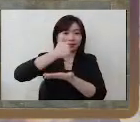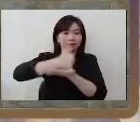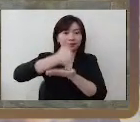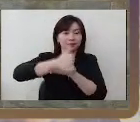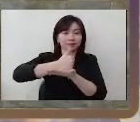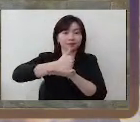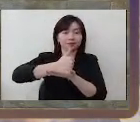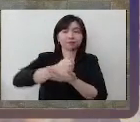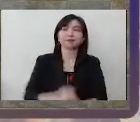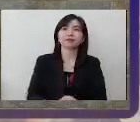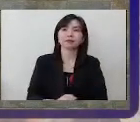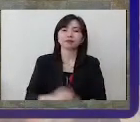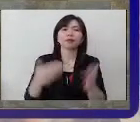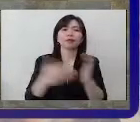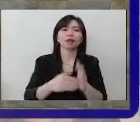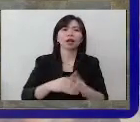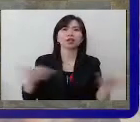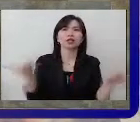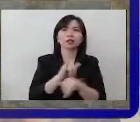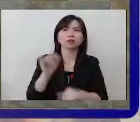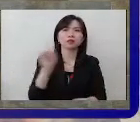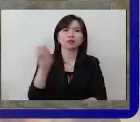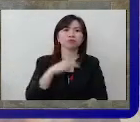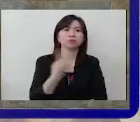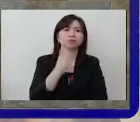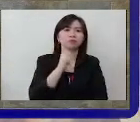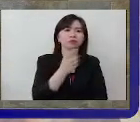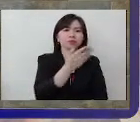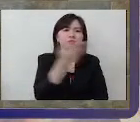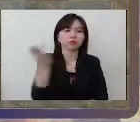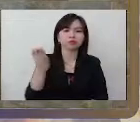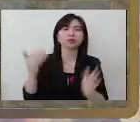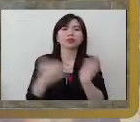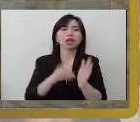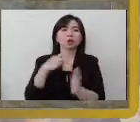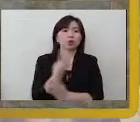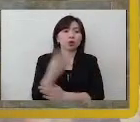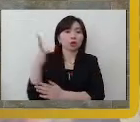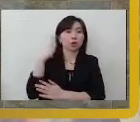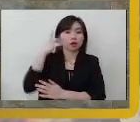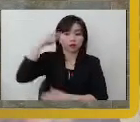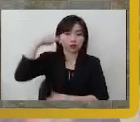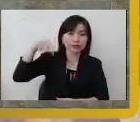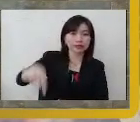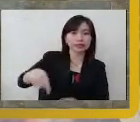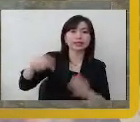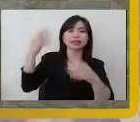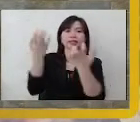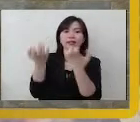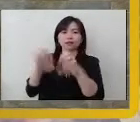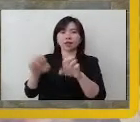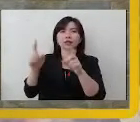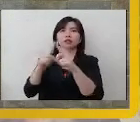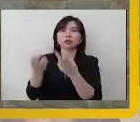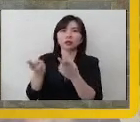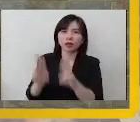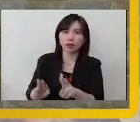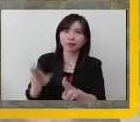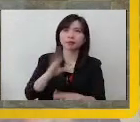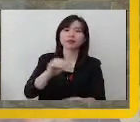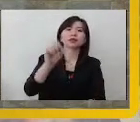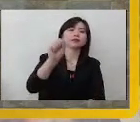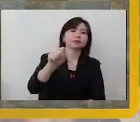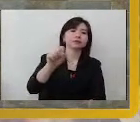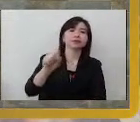Gaya po ng sinabi ko na nakaraang linggo, we have longed for this moment. Ipinanalangin natin ang pagkakataon na ito. And